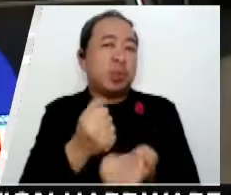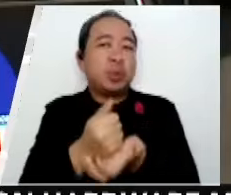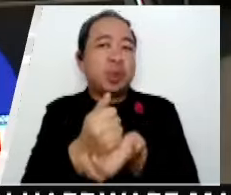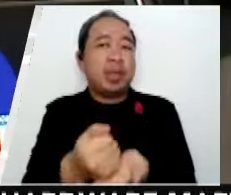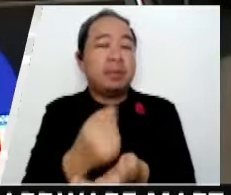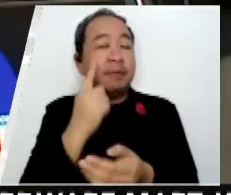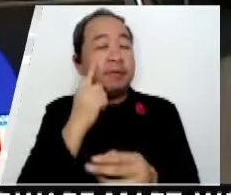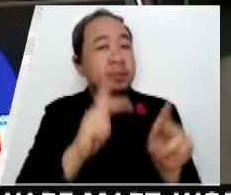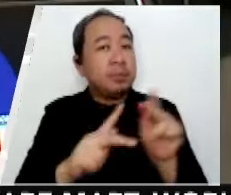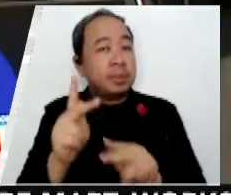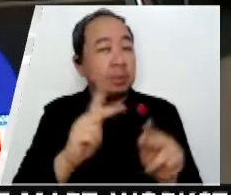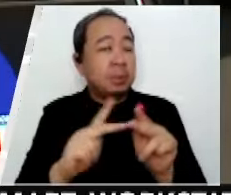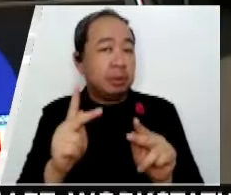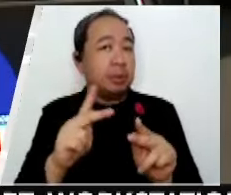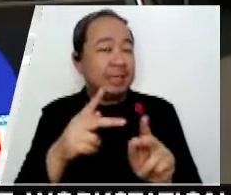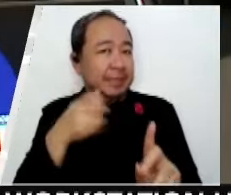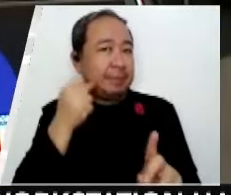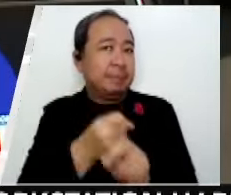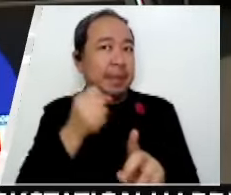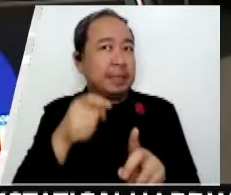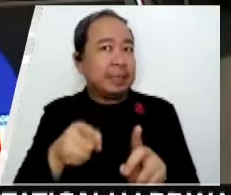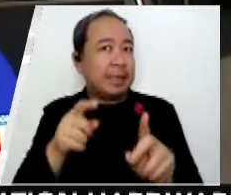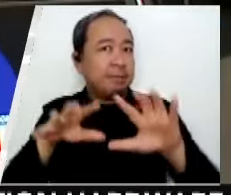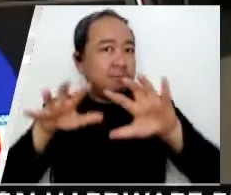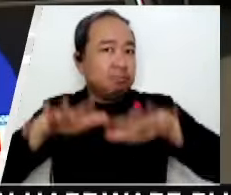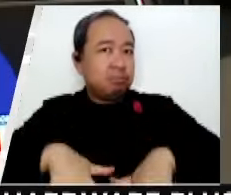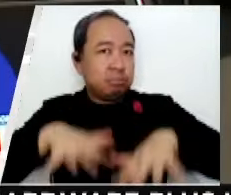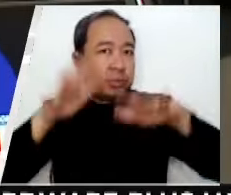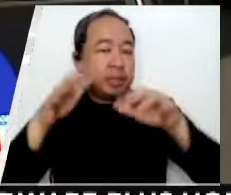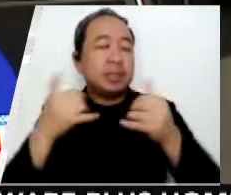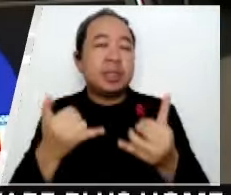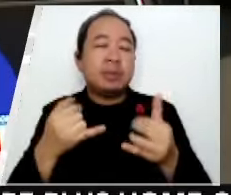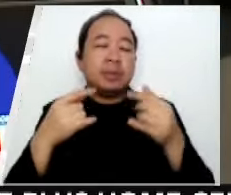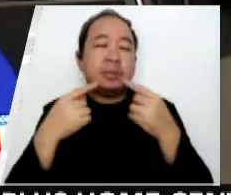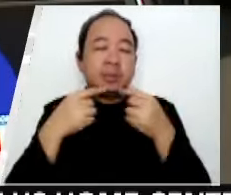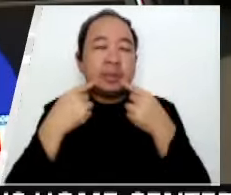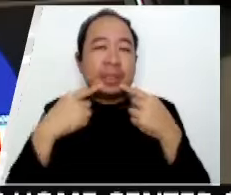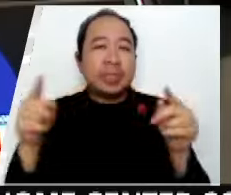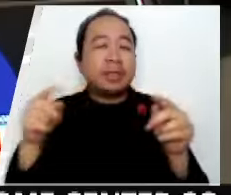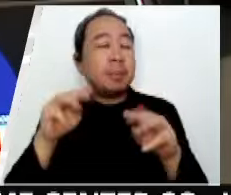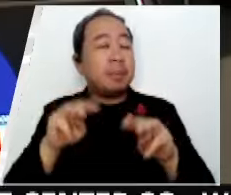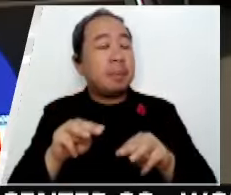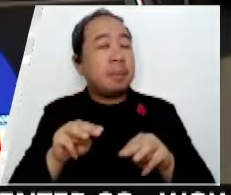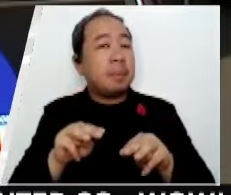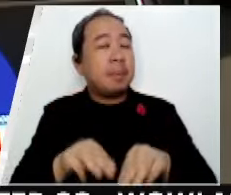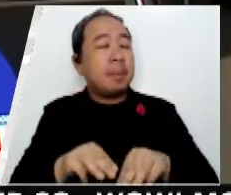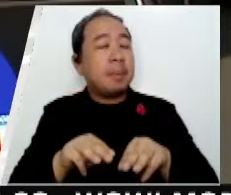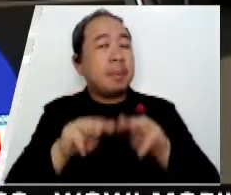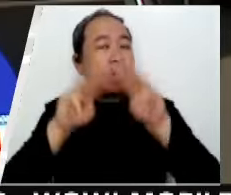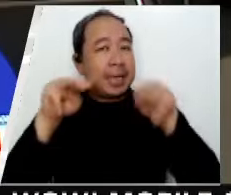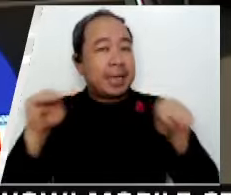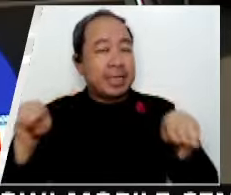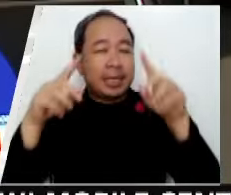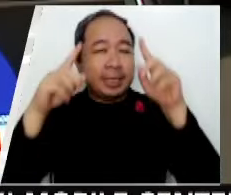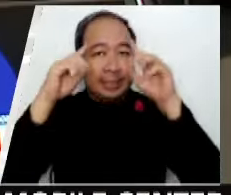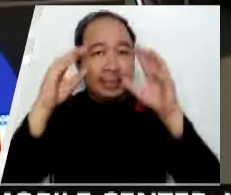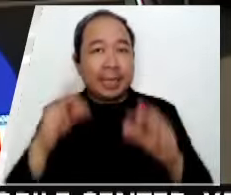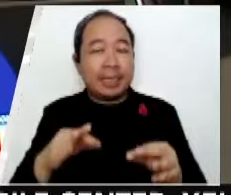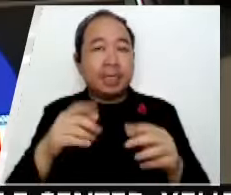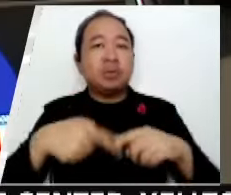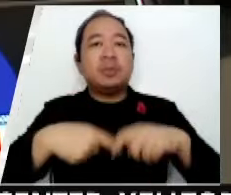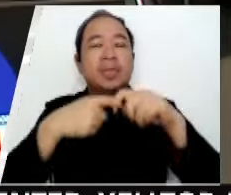naapektuhang mga kababayan ay idineklara na po ng Malacañang na suspendido na ang klase sa lahat ng